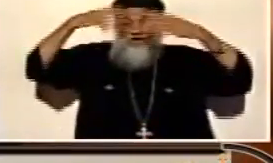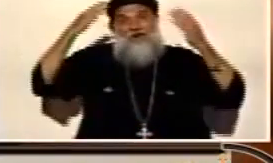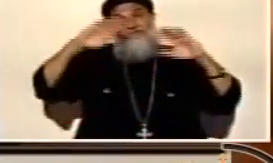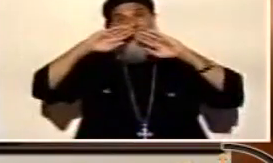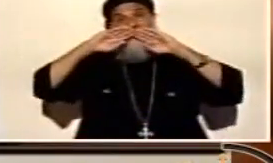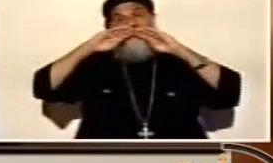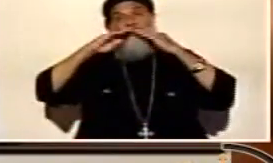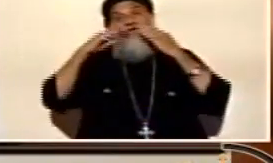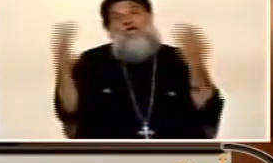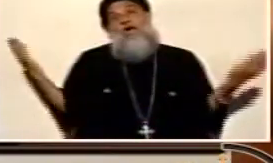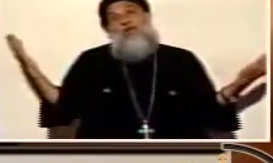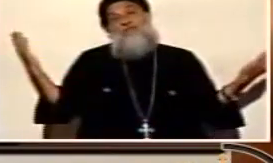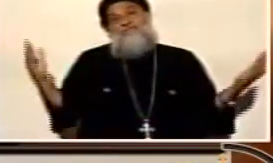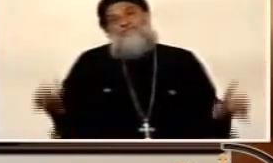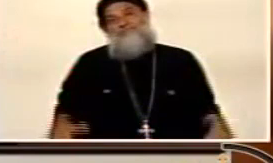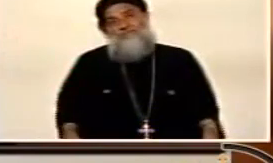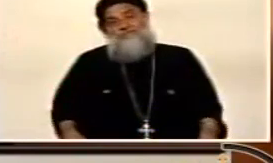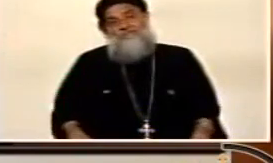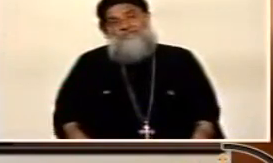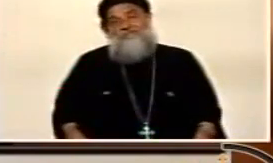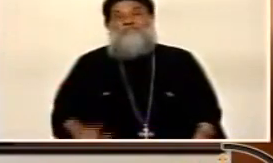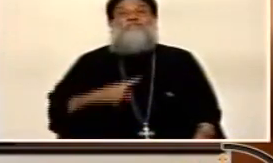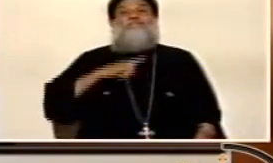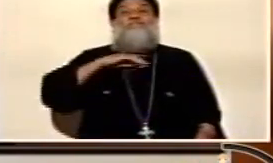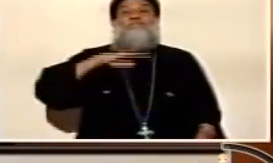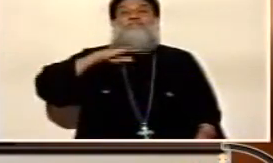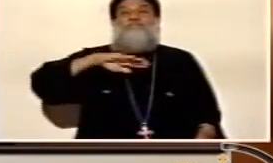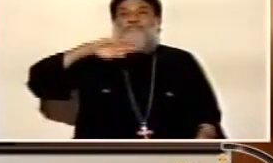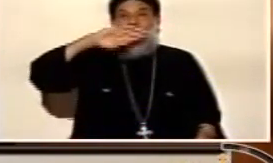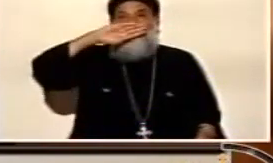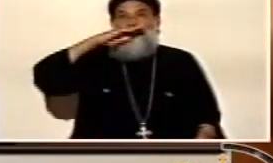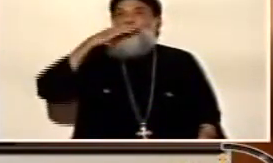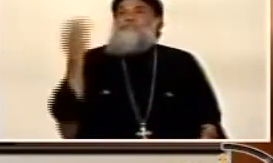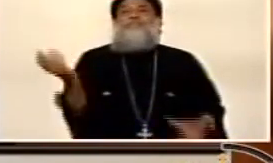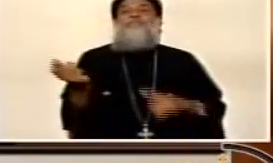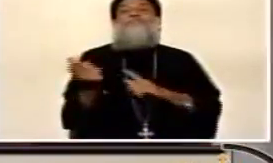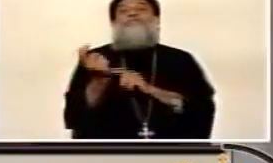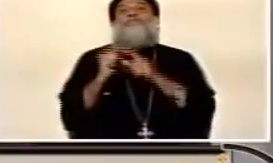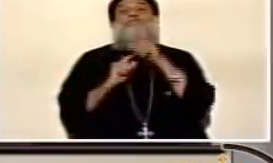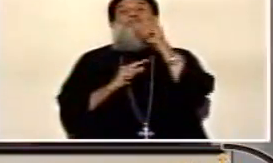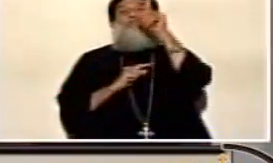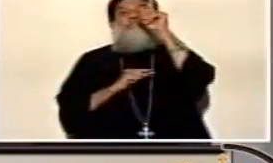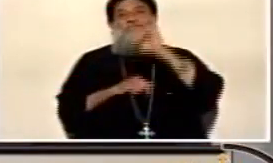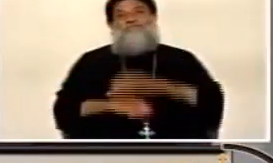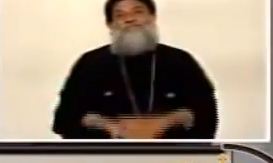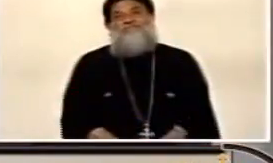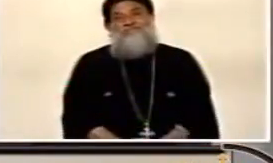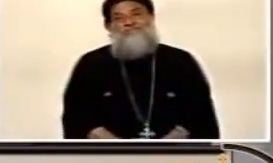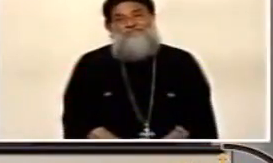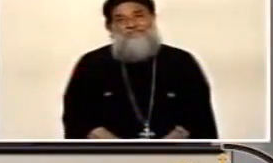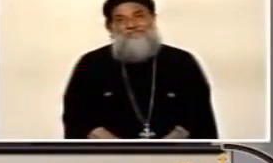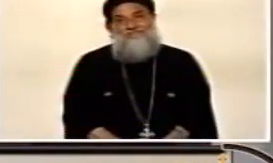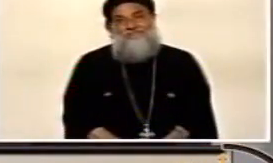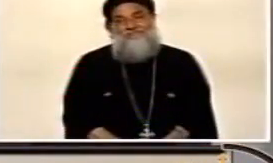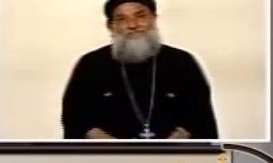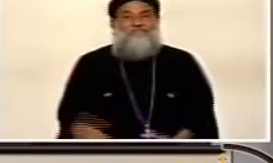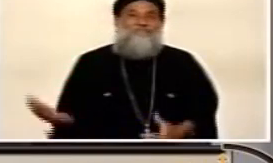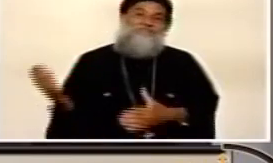عندوش المصدر ده ودايما شبعان، فهو بيدي من شبع بالظبط. عشان